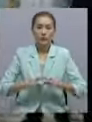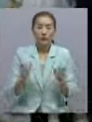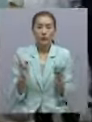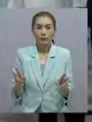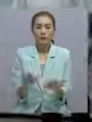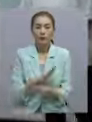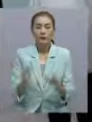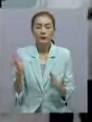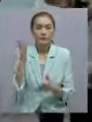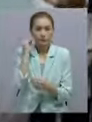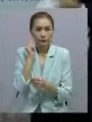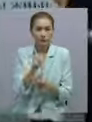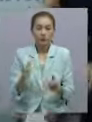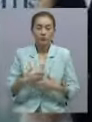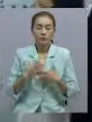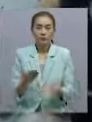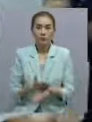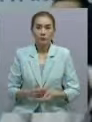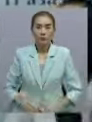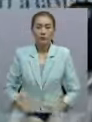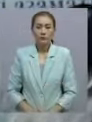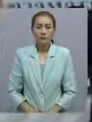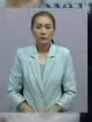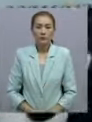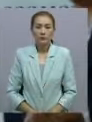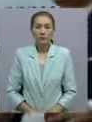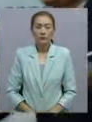арнаған әндерін шырқап, қонақтарға көтеріңкі көңіл күй сыйлады.